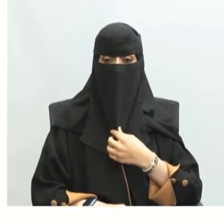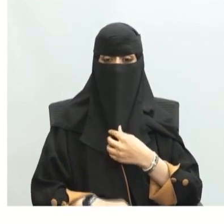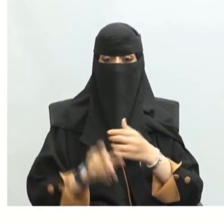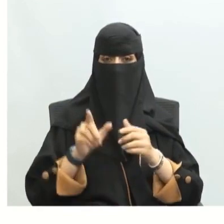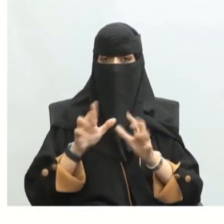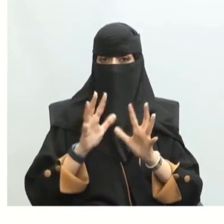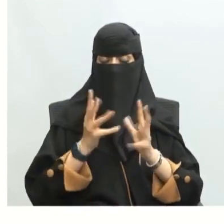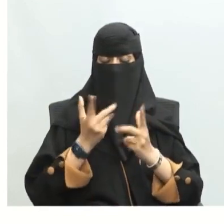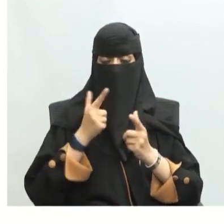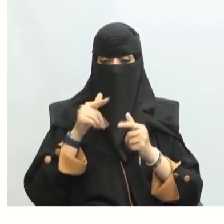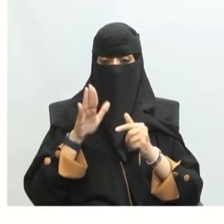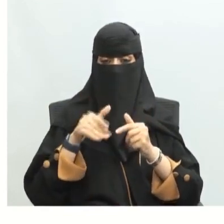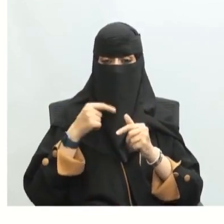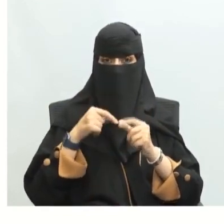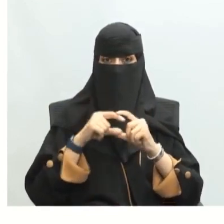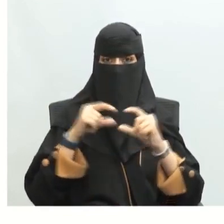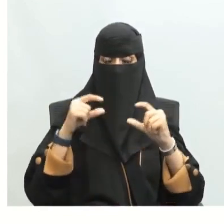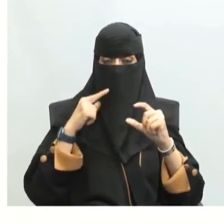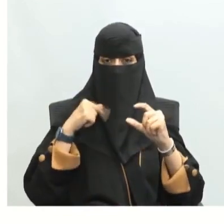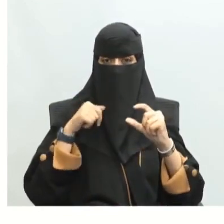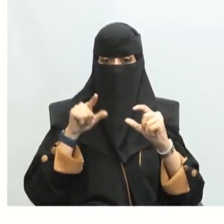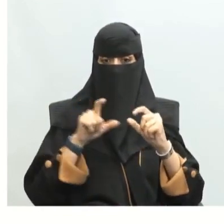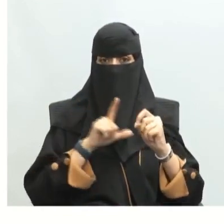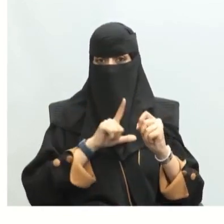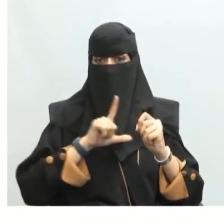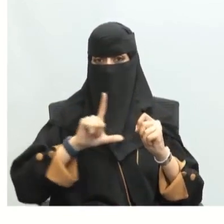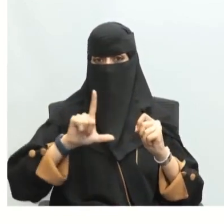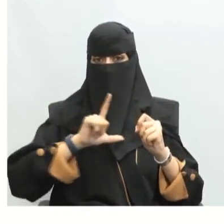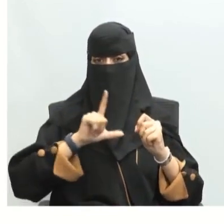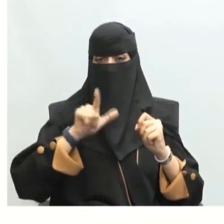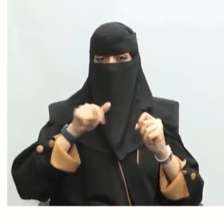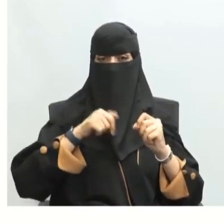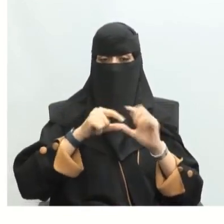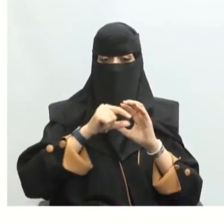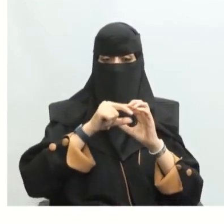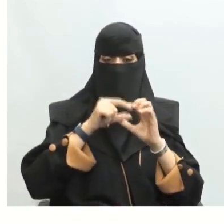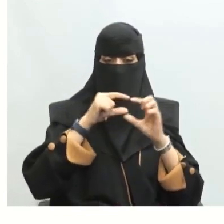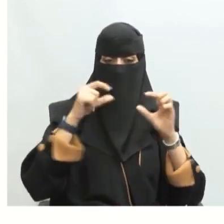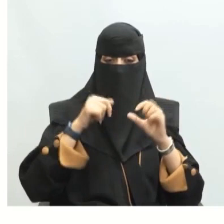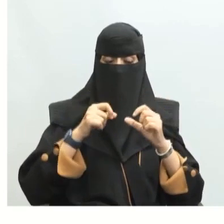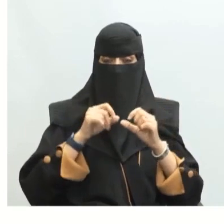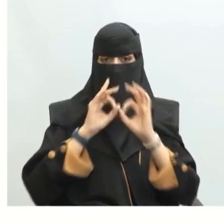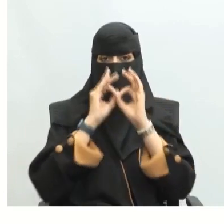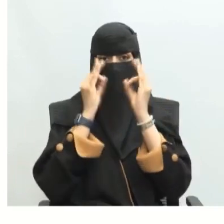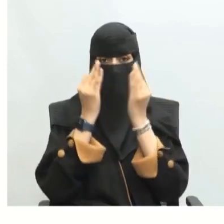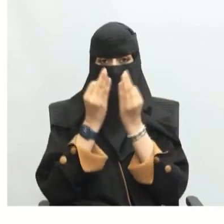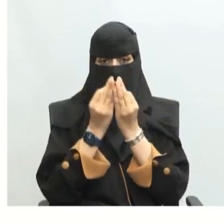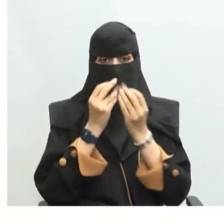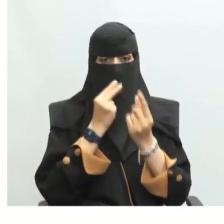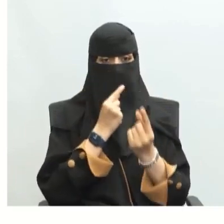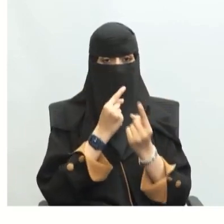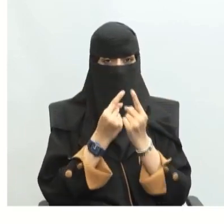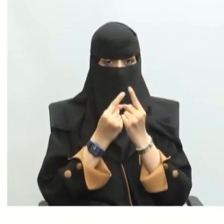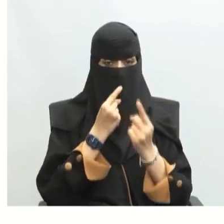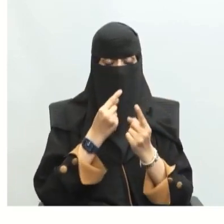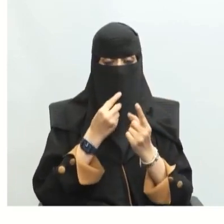ماذا تعني لك عباره مجتمع متحاور لوطن متلاحم